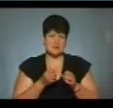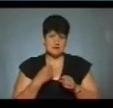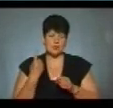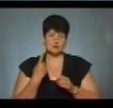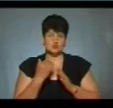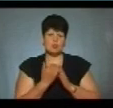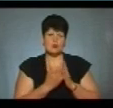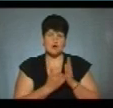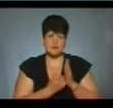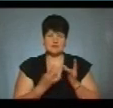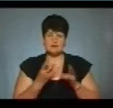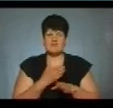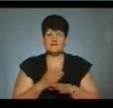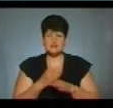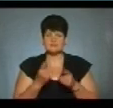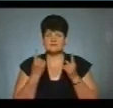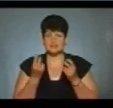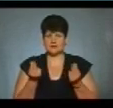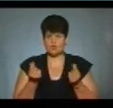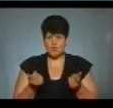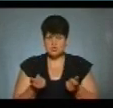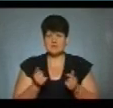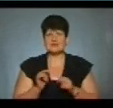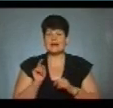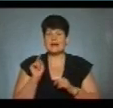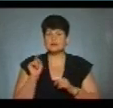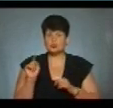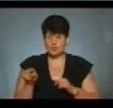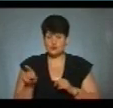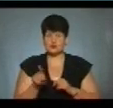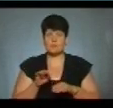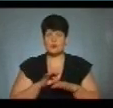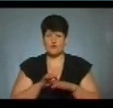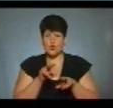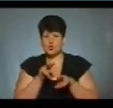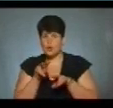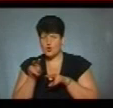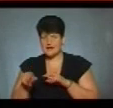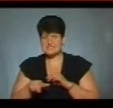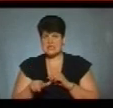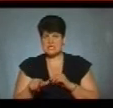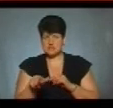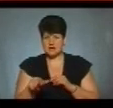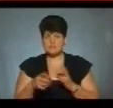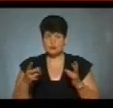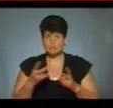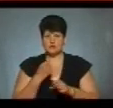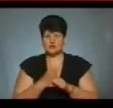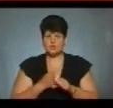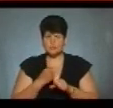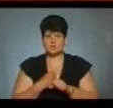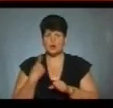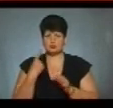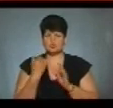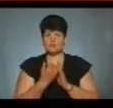обласну програму, але треба виділяти значні кошти для того, щоб проводити догляд за річками. Необхідно розробити